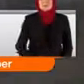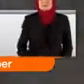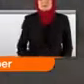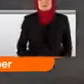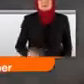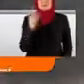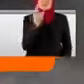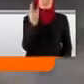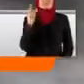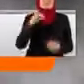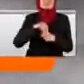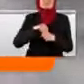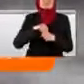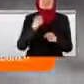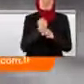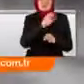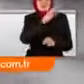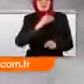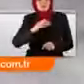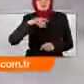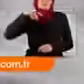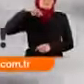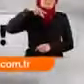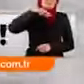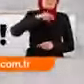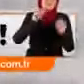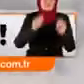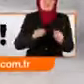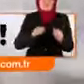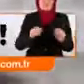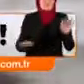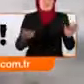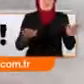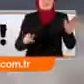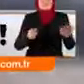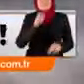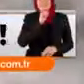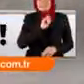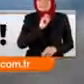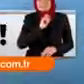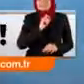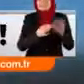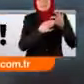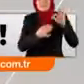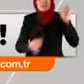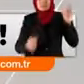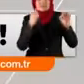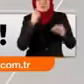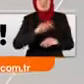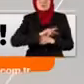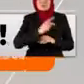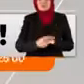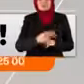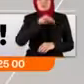gezinti sırasında Uçurumun Kenarına çıktı bir anda dengesini kaybetti ve metrelerce yükseklikten aşağı düştü